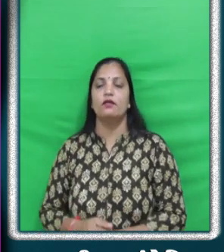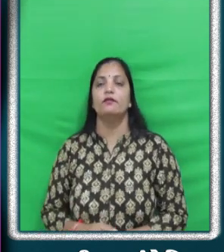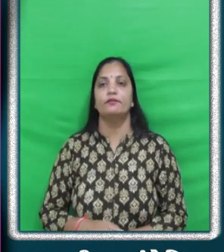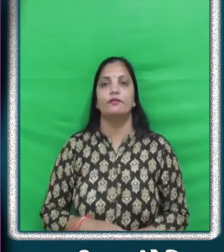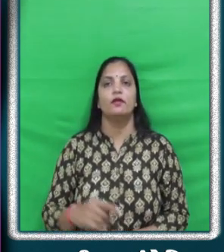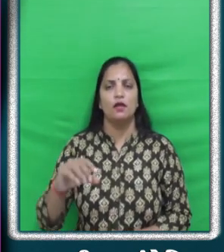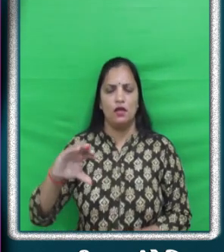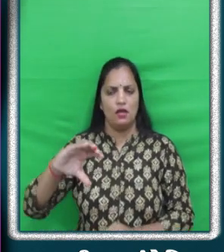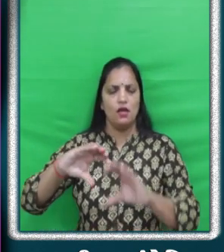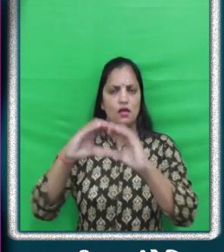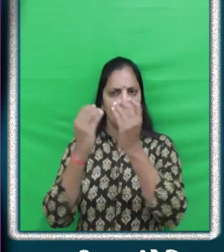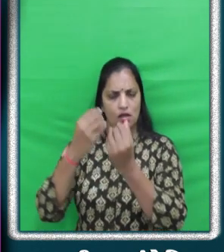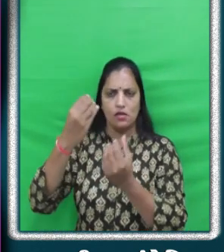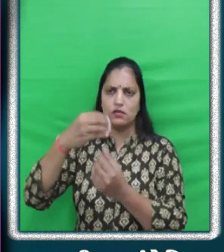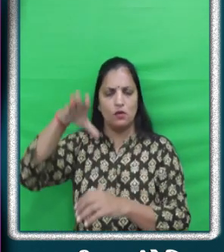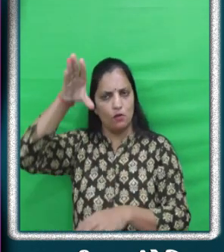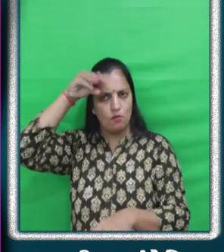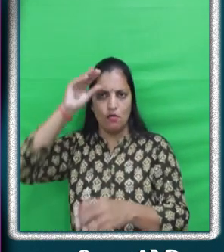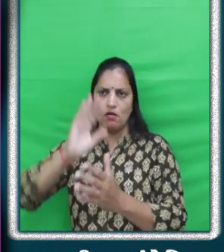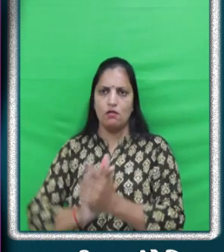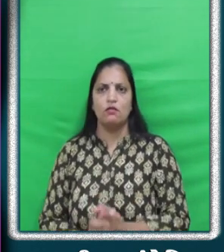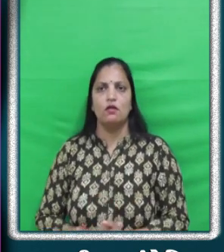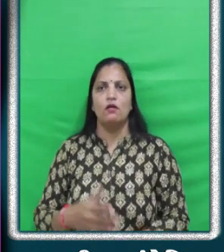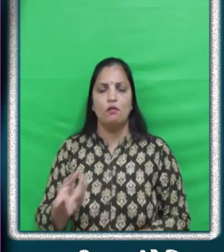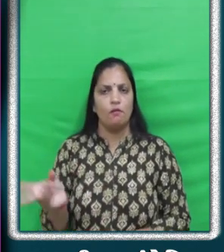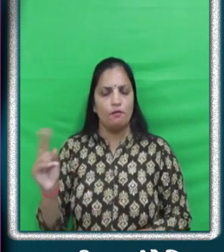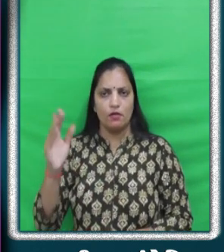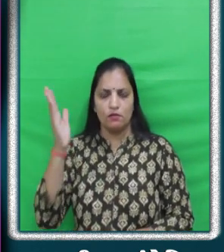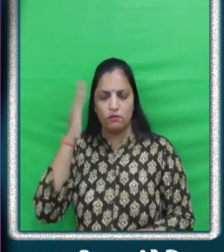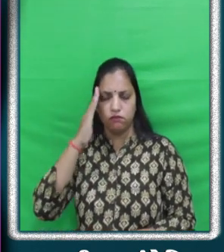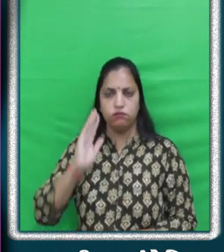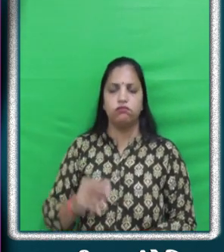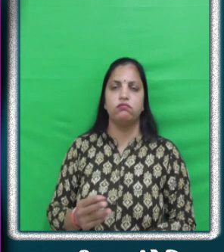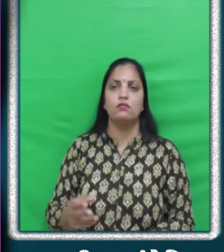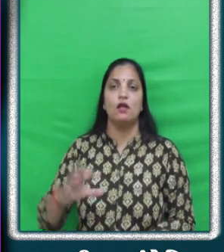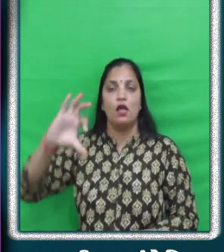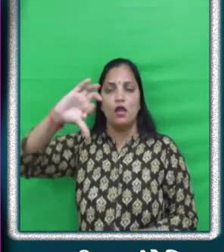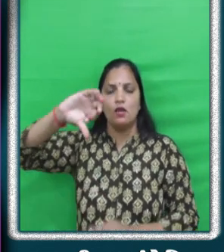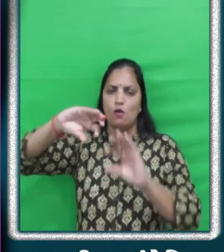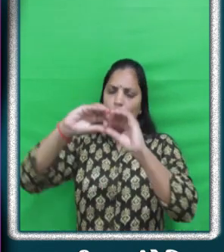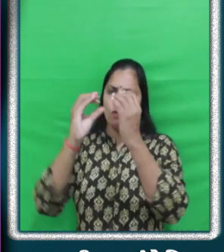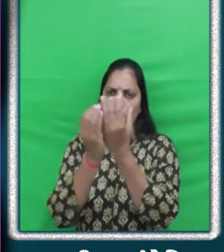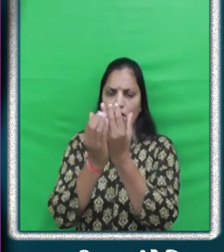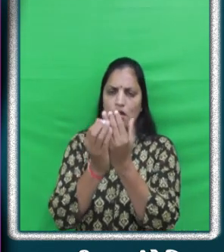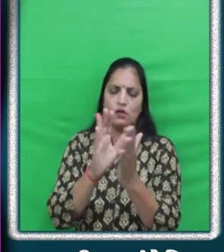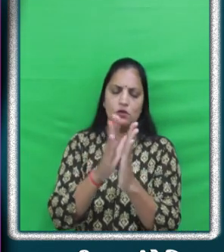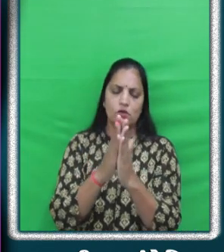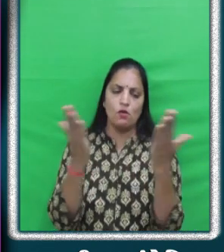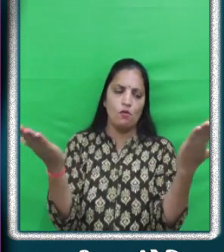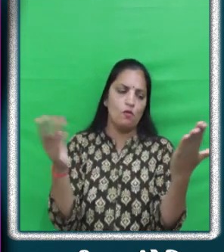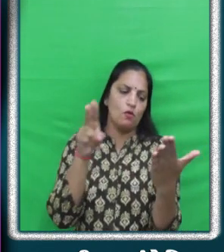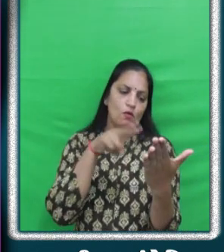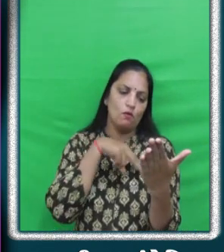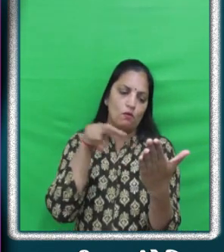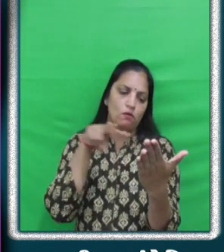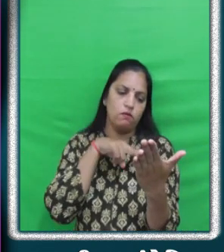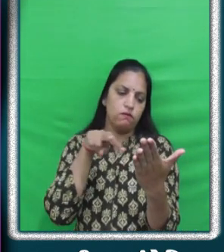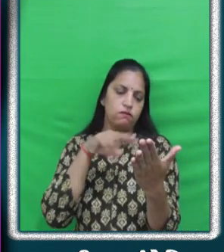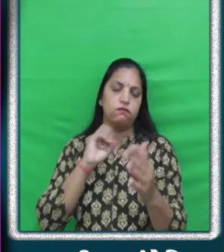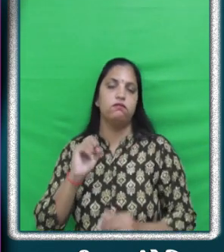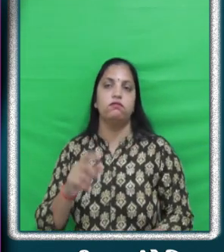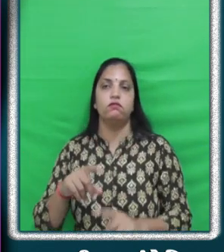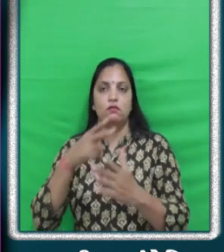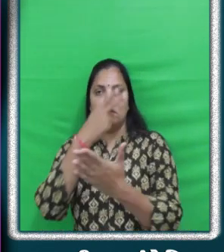જે ધોરણ 9માં તમે ભણી ગયા છો, ના ખબર હોય તો એક વખત 9માં ધોરણની પાઠ્યપુસ્તક છે ટેલી કરી લેજો, જેથી ખ્યાલ આવી જાય